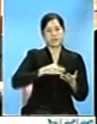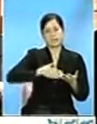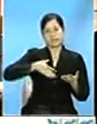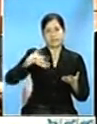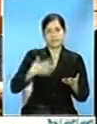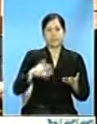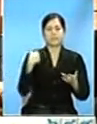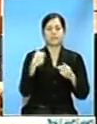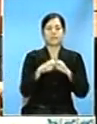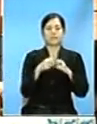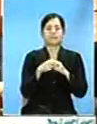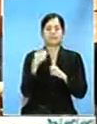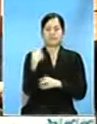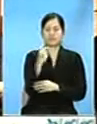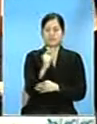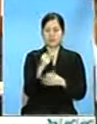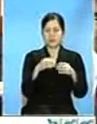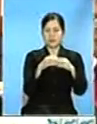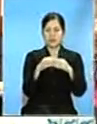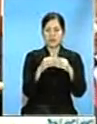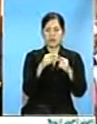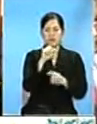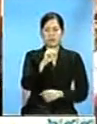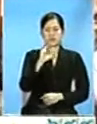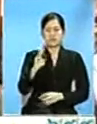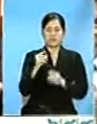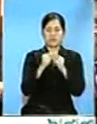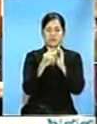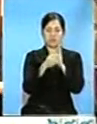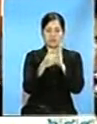ะครับต้องเรียนนิดนึงฮะสว.อีสานผมว่าฉลาดนะฮะ